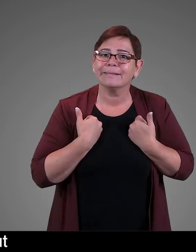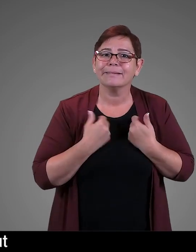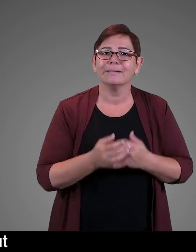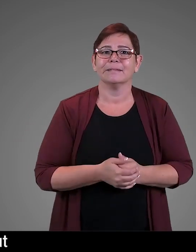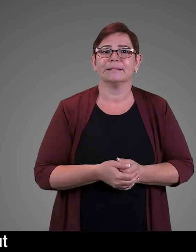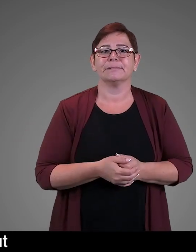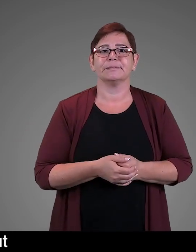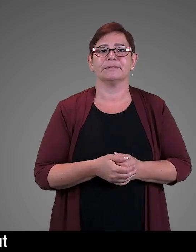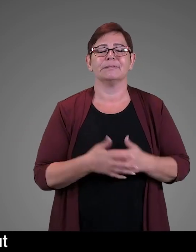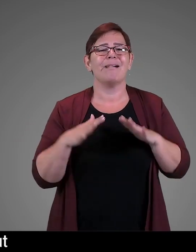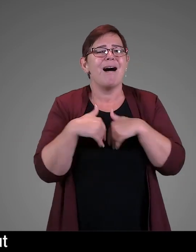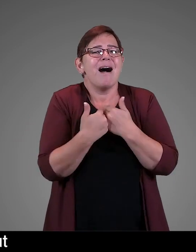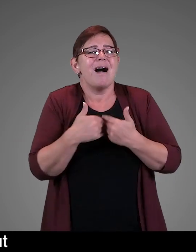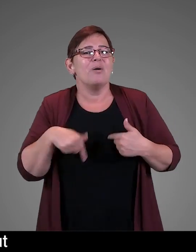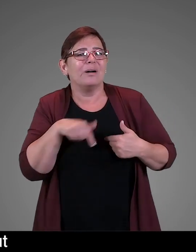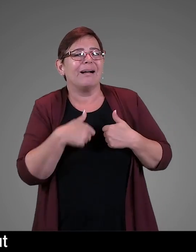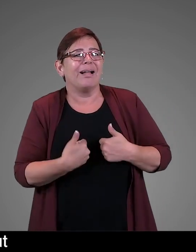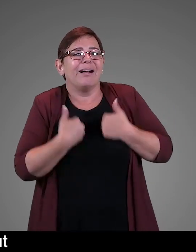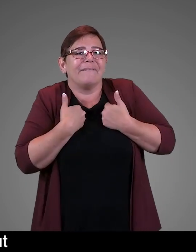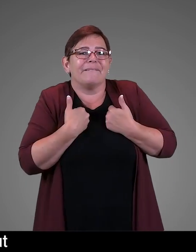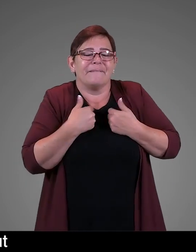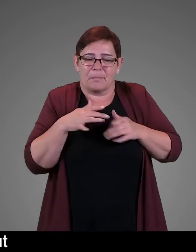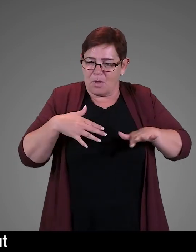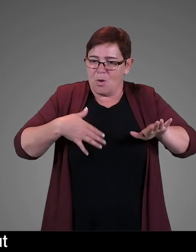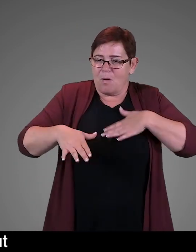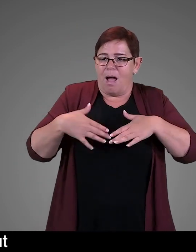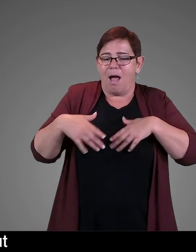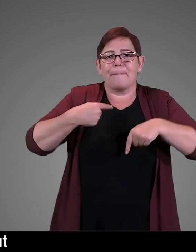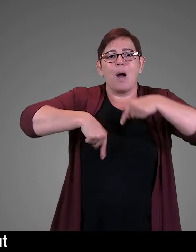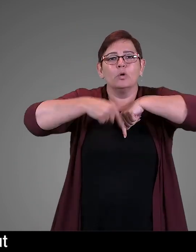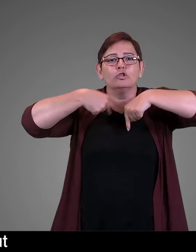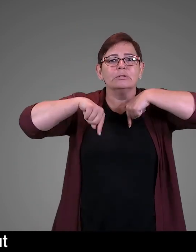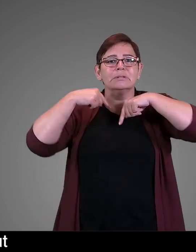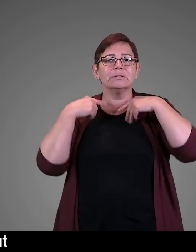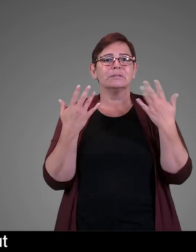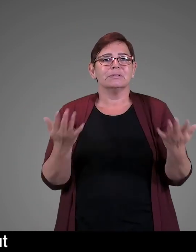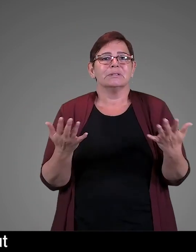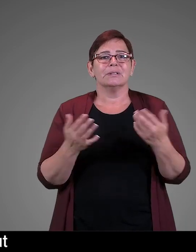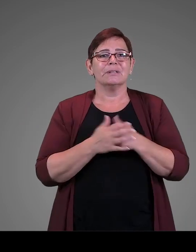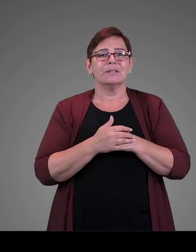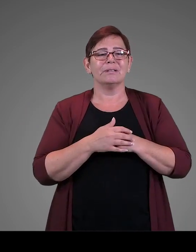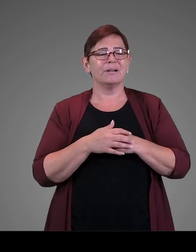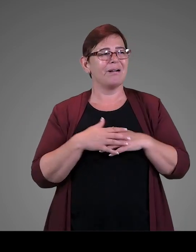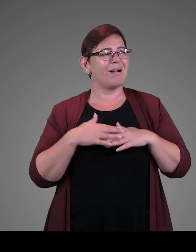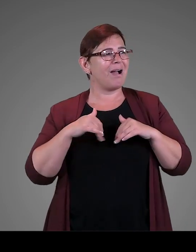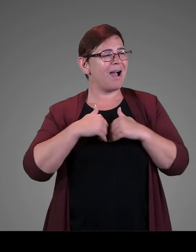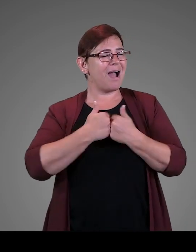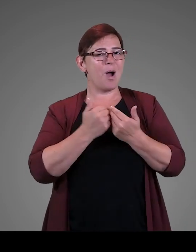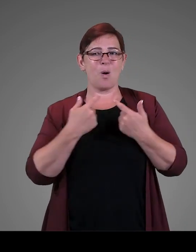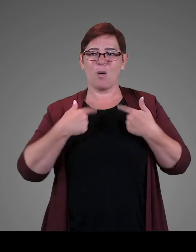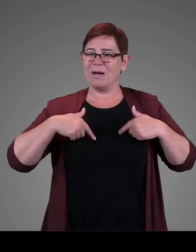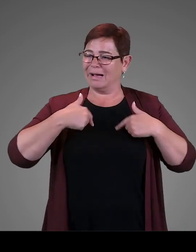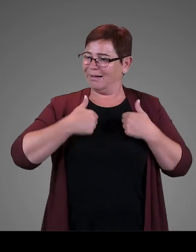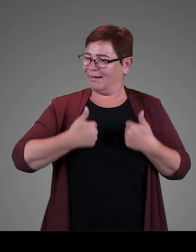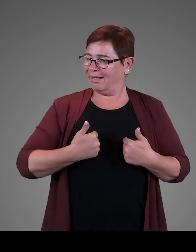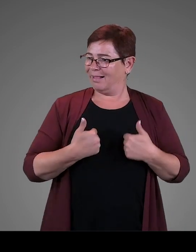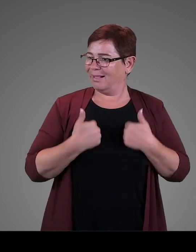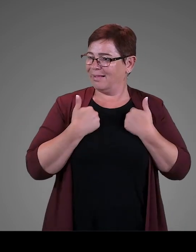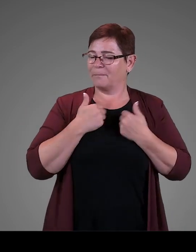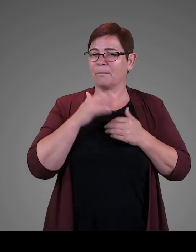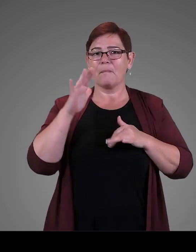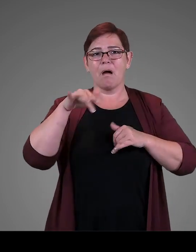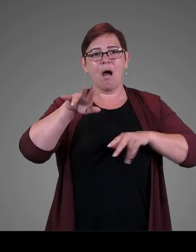là? C'est quoi, qu'est-ce qu'on vit, là? Comment on peut vivre en marchant à l'envers, puis comment on peut vivre en observant,